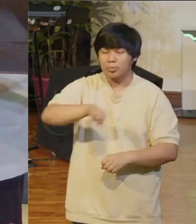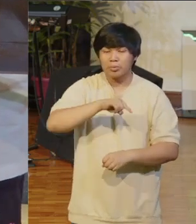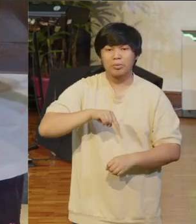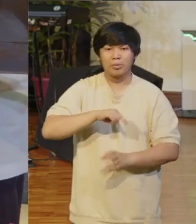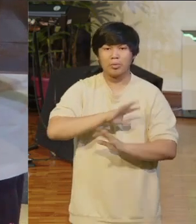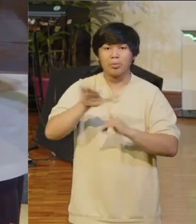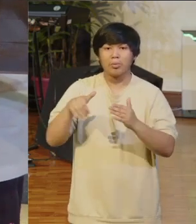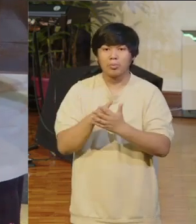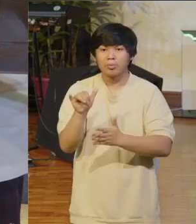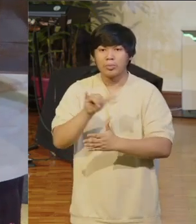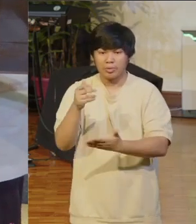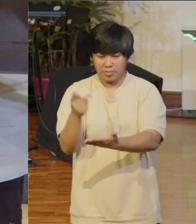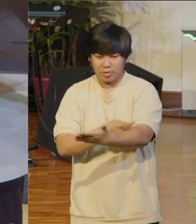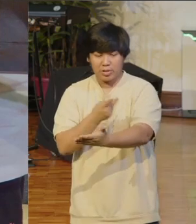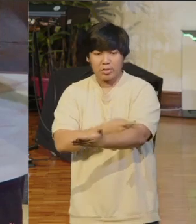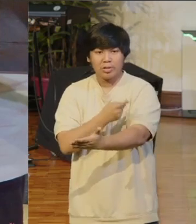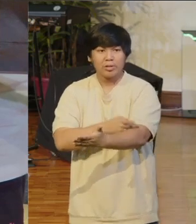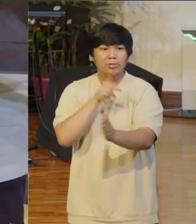to be slaughtered.